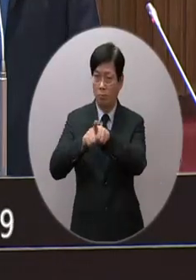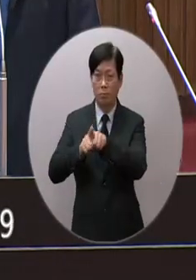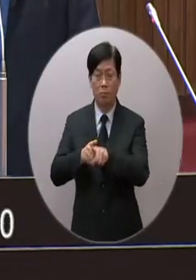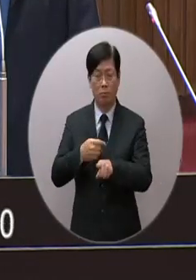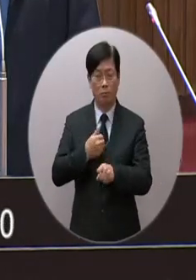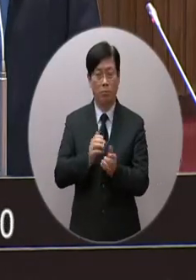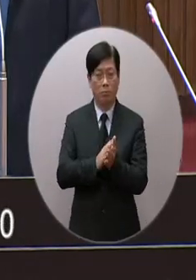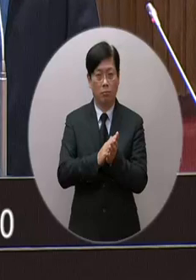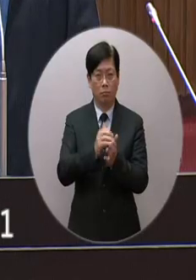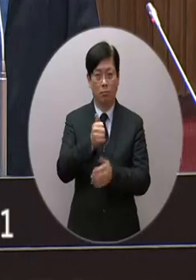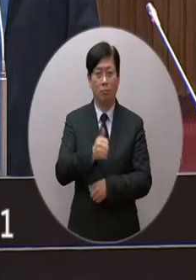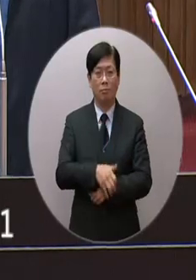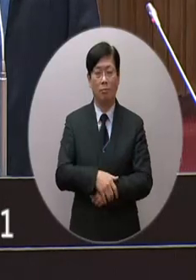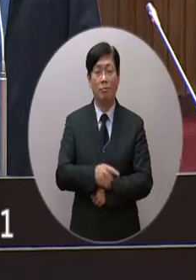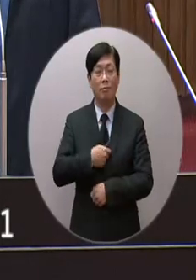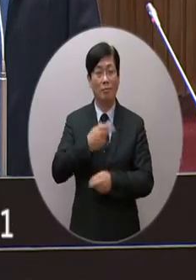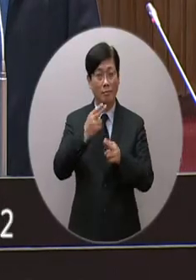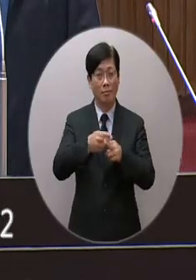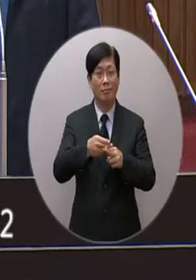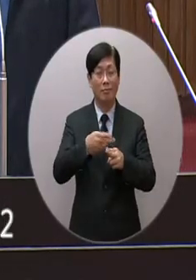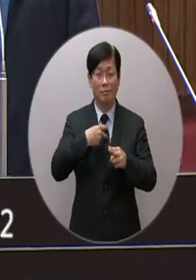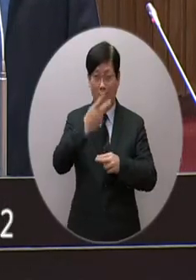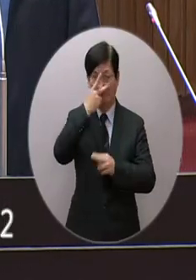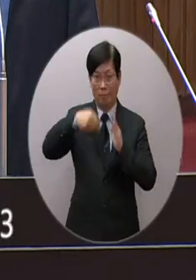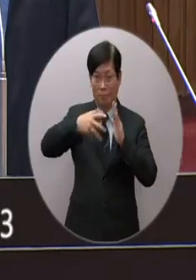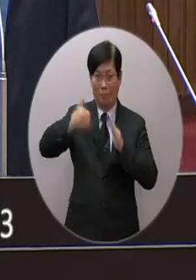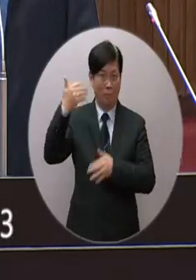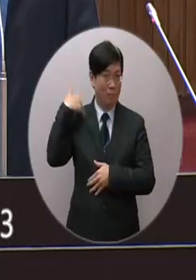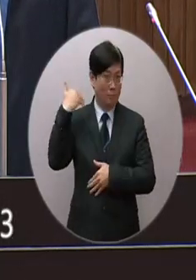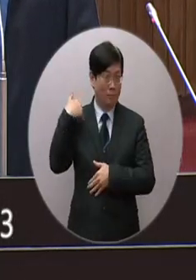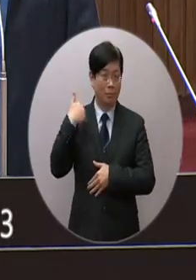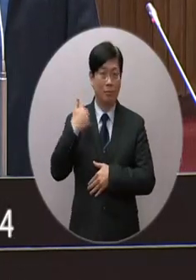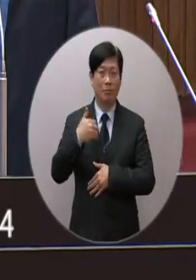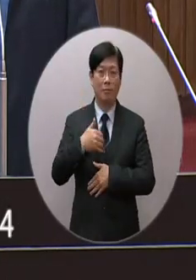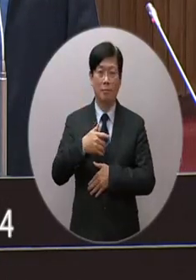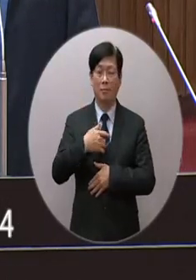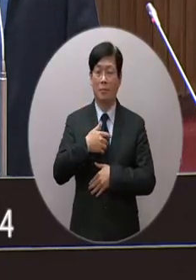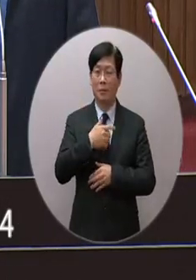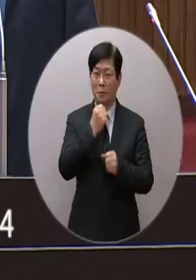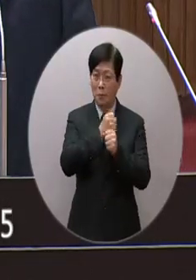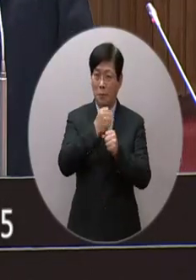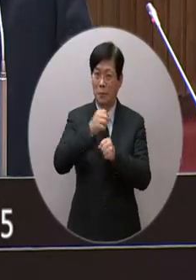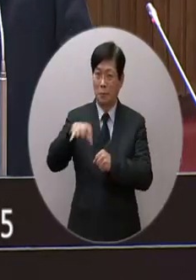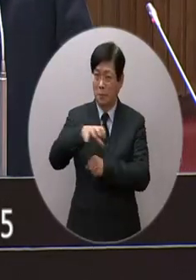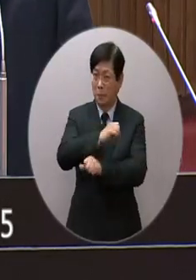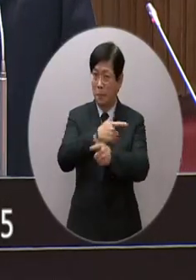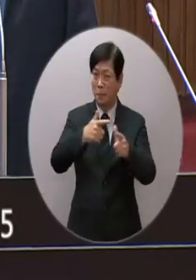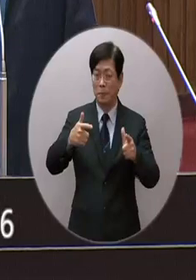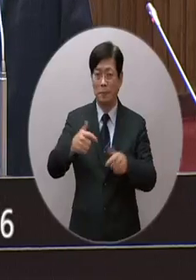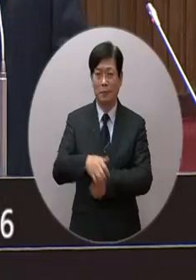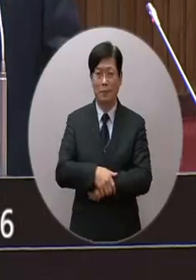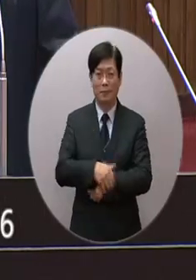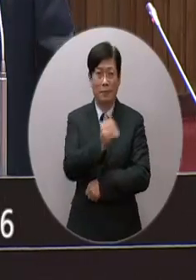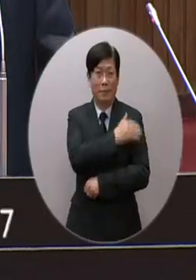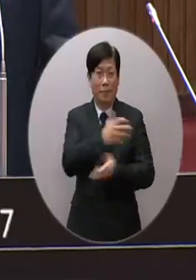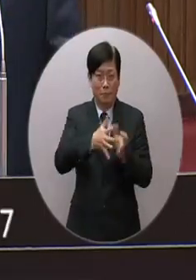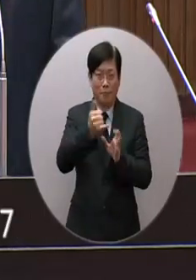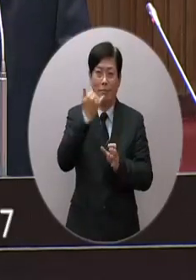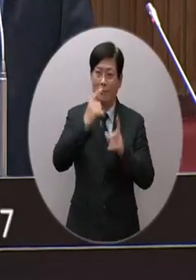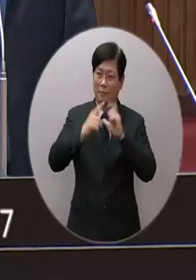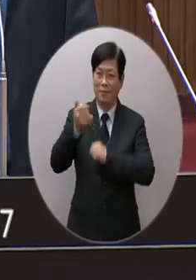真正真肯定。我相信，因为院长伫过去无共的职位内底，陈部长你请回无紧